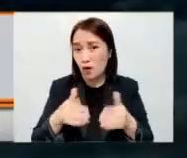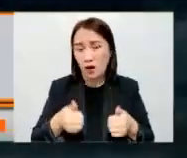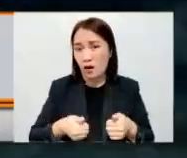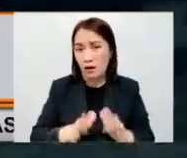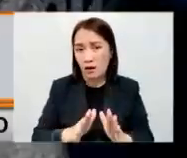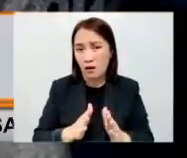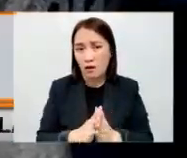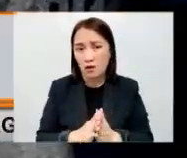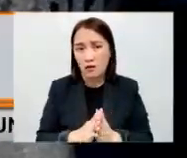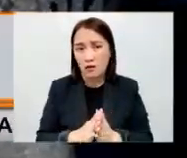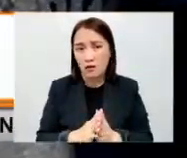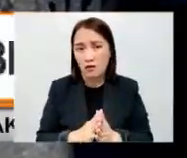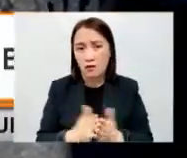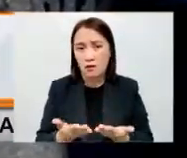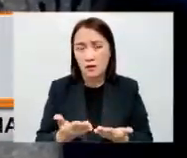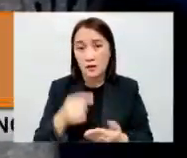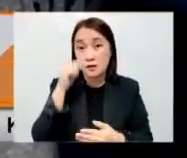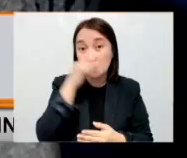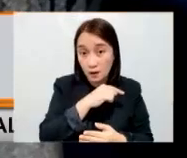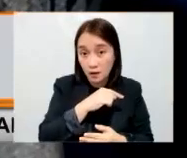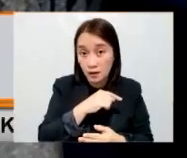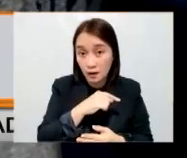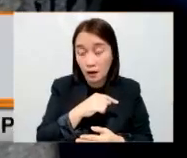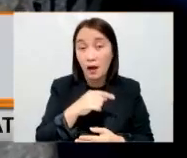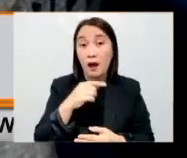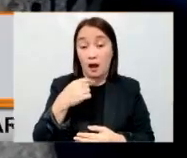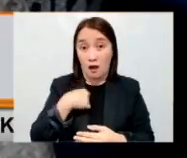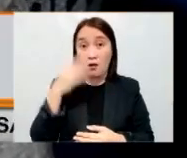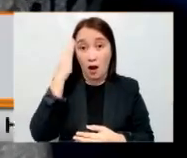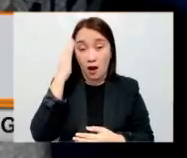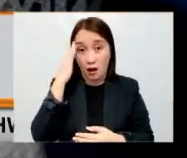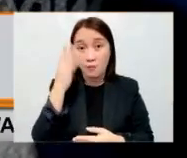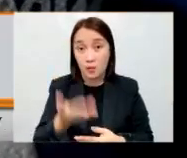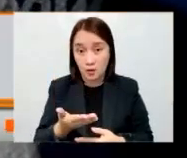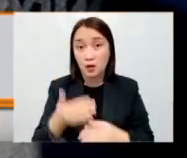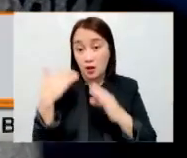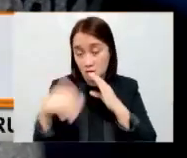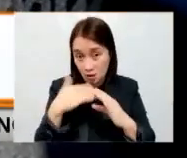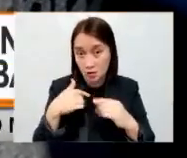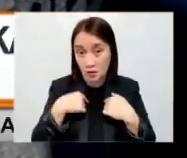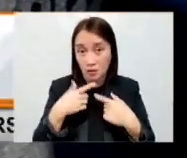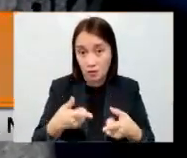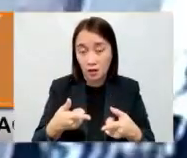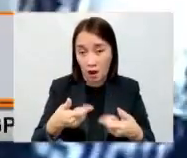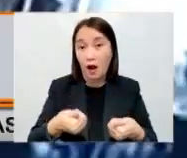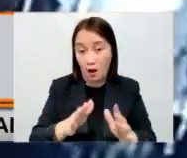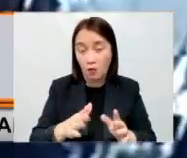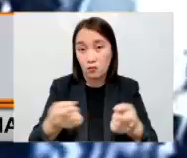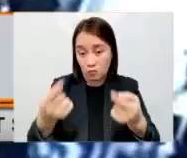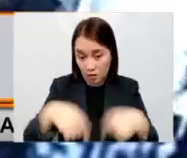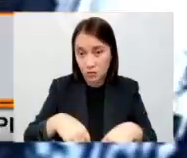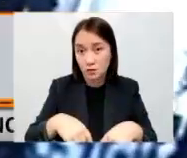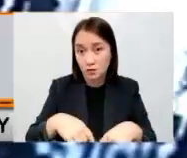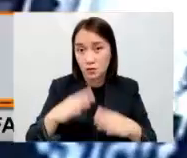na alam ko daw na kachat ko siya, na pinapapunta ko siya. Sinabi ng kumari ko na natutulog yan dyan. Hindi,